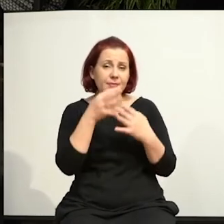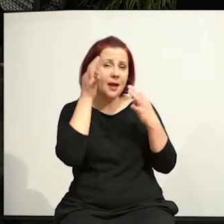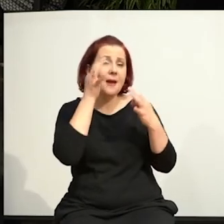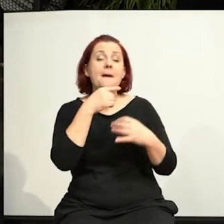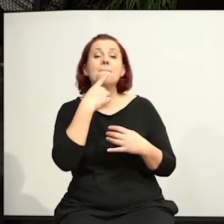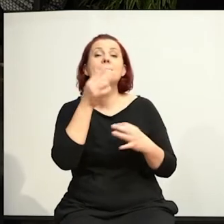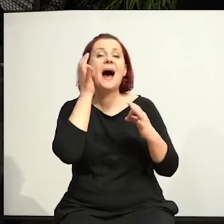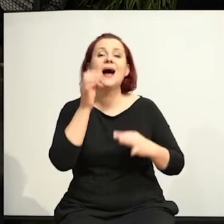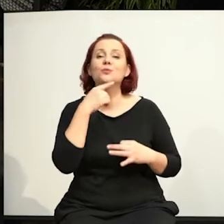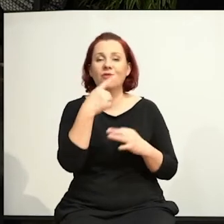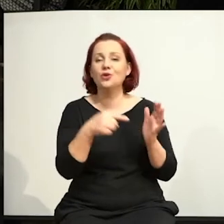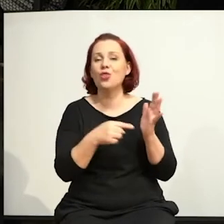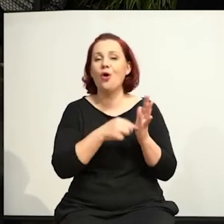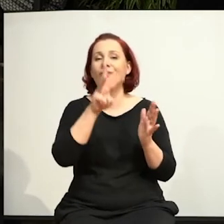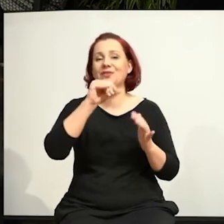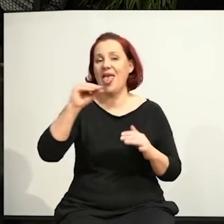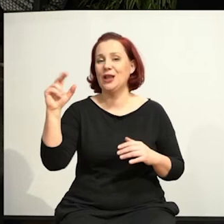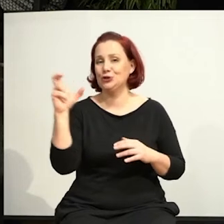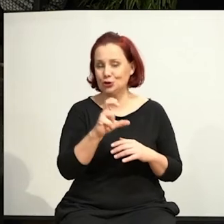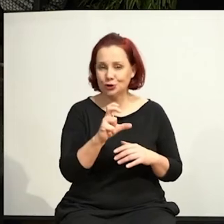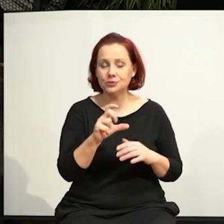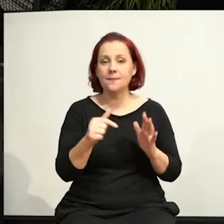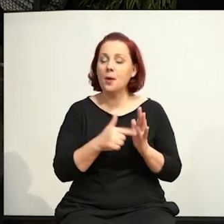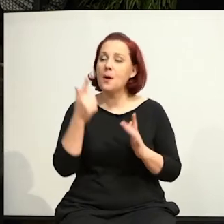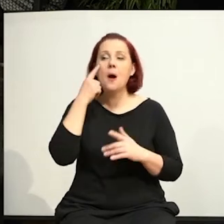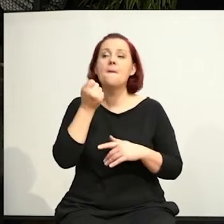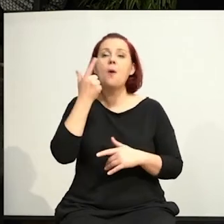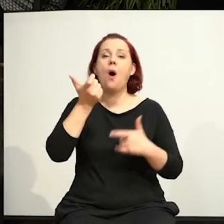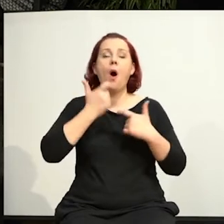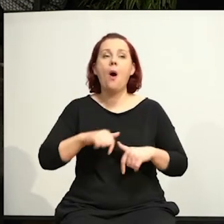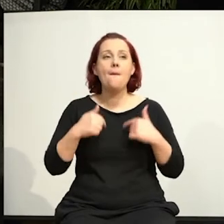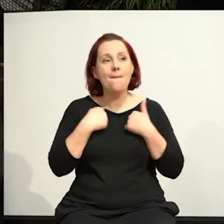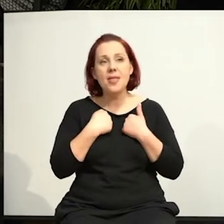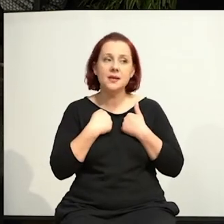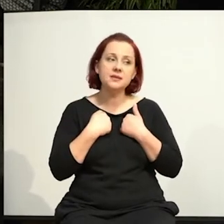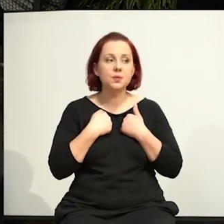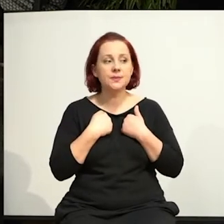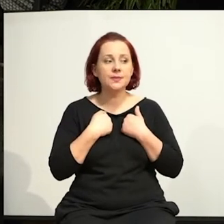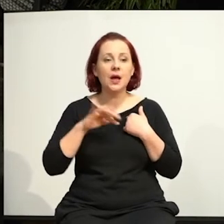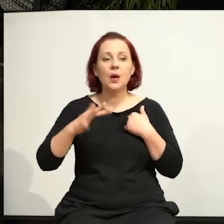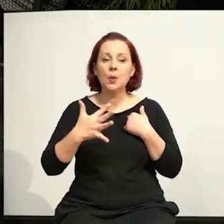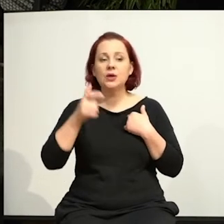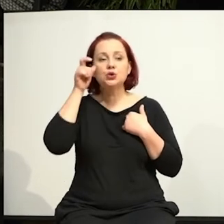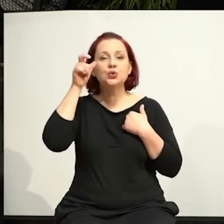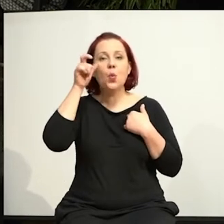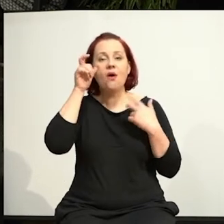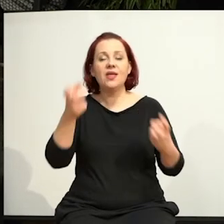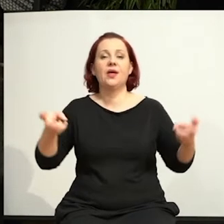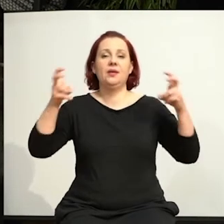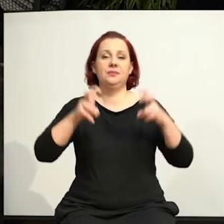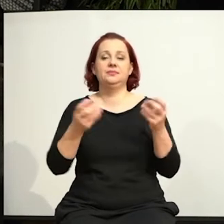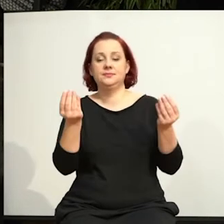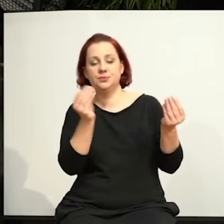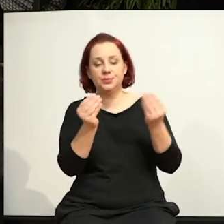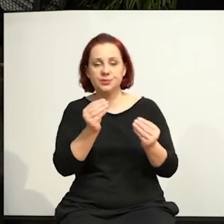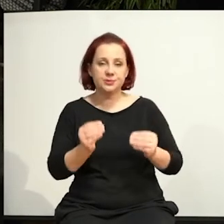to on miał taki pomysł raczej na siebie jako człowieka kreatora, prawda? I on mówi,